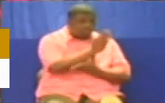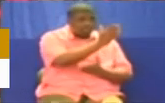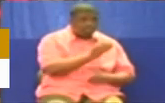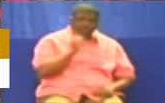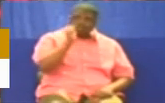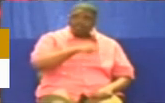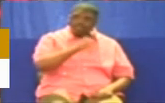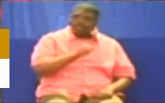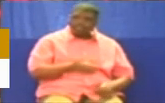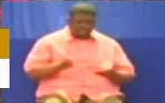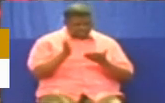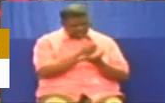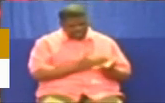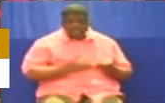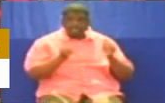Sehemu ya 10 inafikiwa?